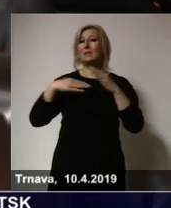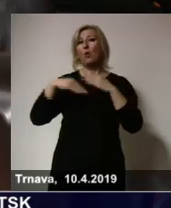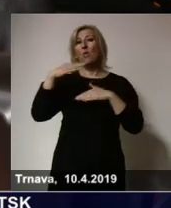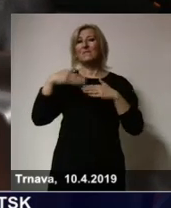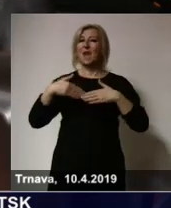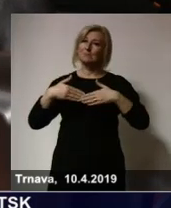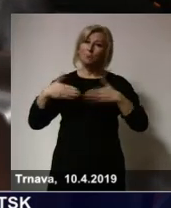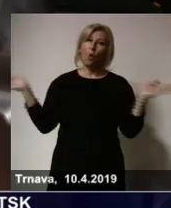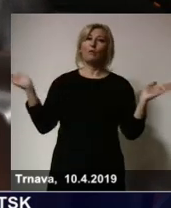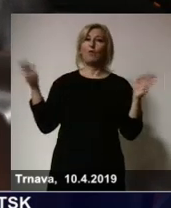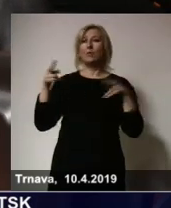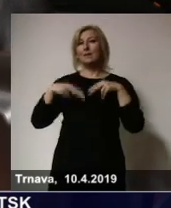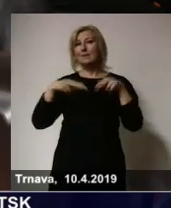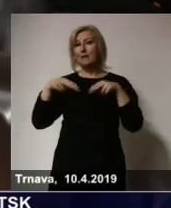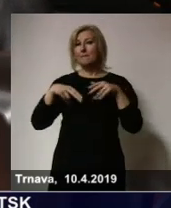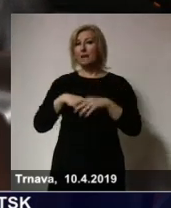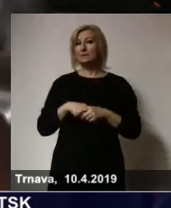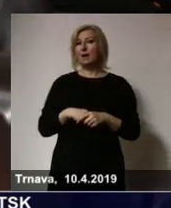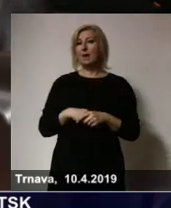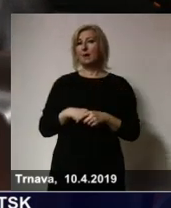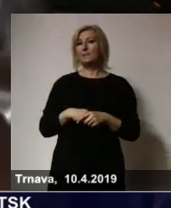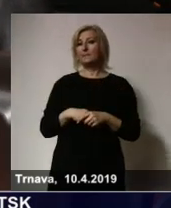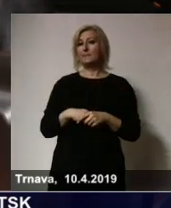zložené celkom slušne, aj